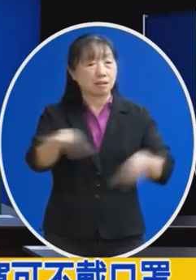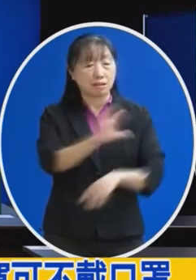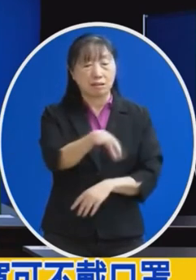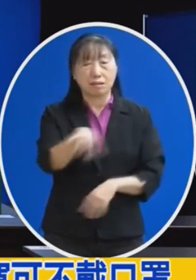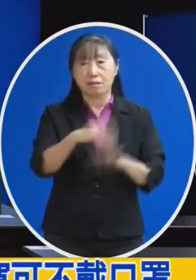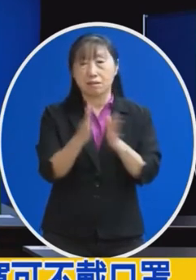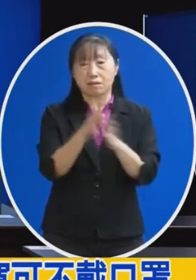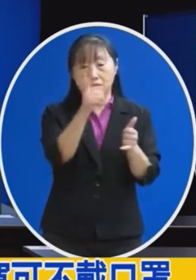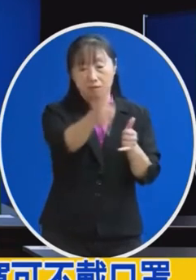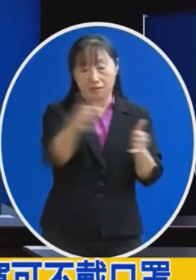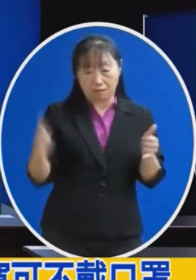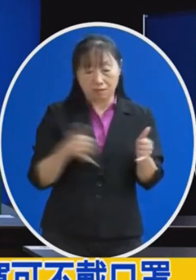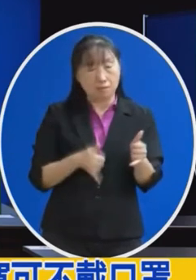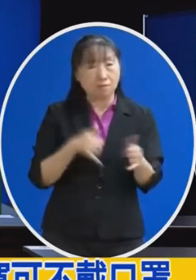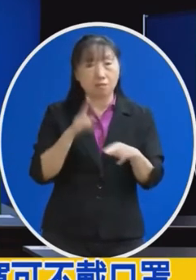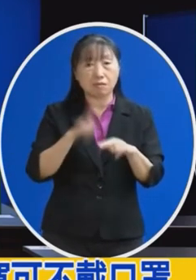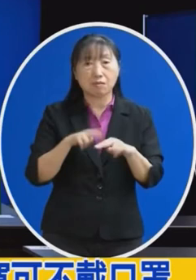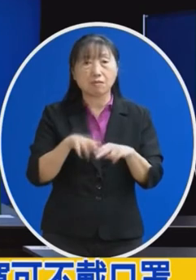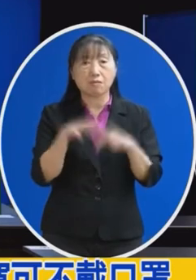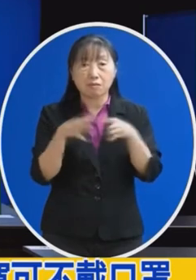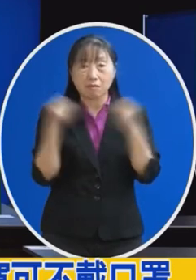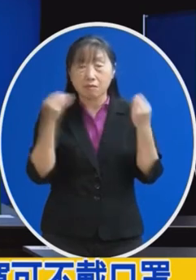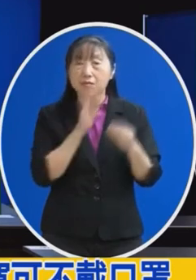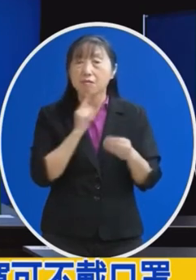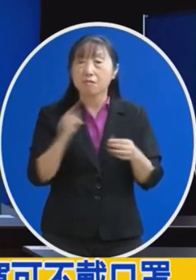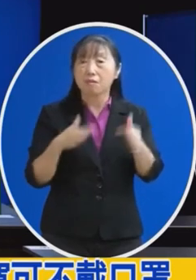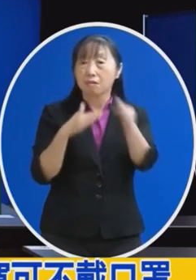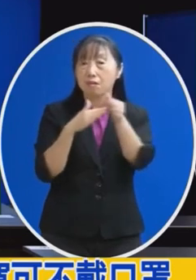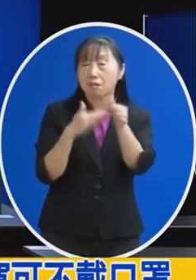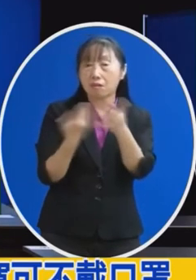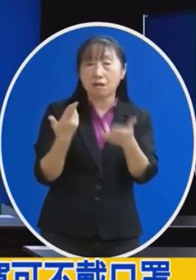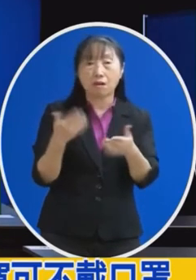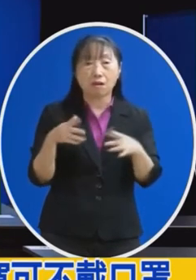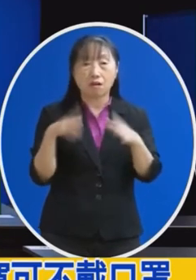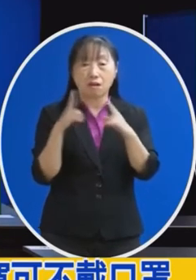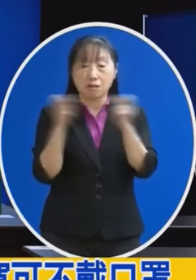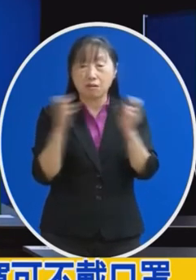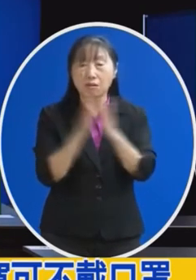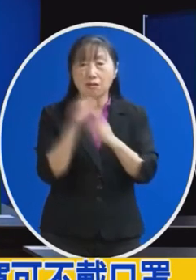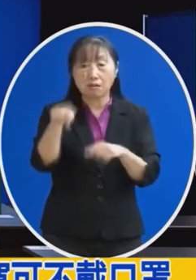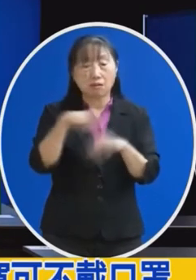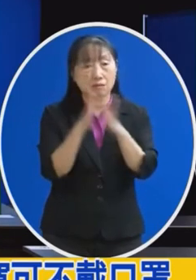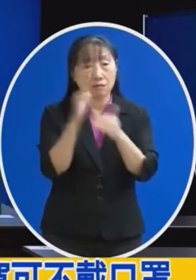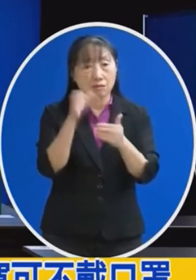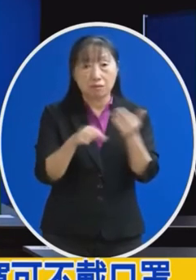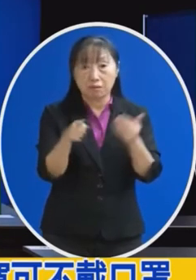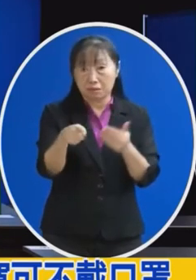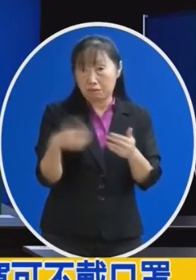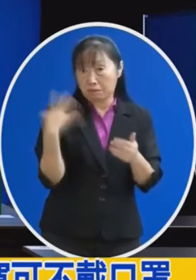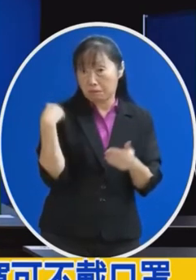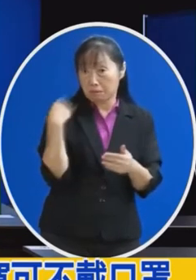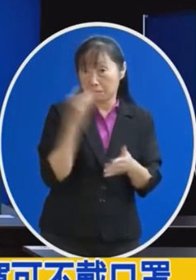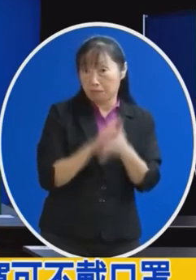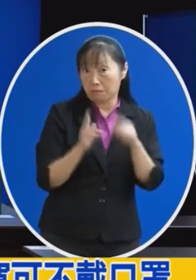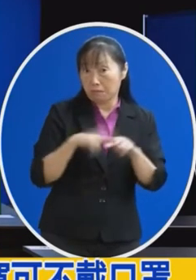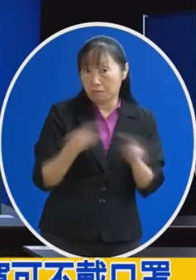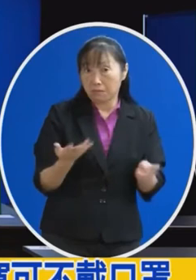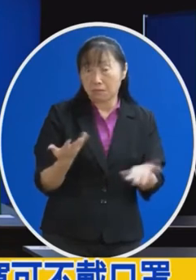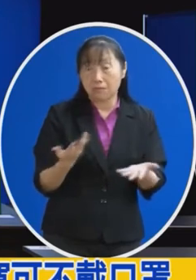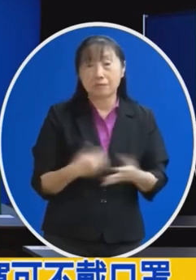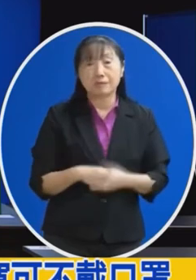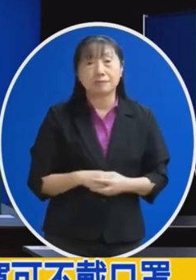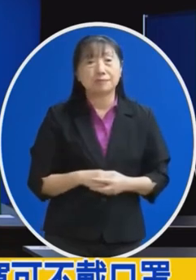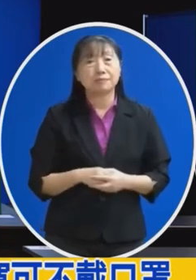不需要梅花座，但关于宗教聚会的指引一直没有更新，想请教宗教聚会是不是也可以解除梅花座？谢